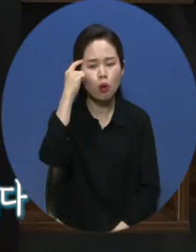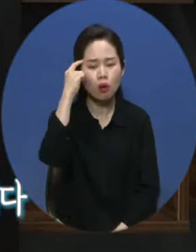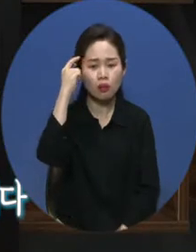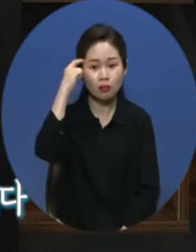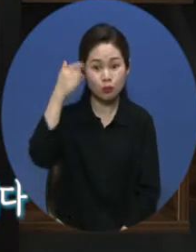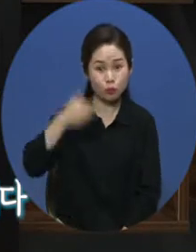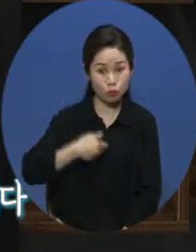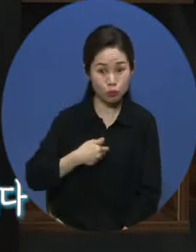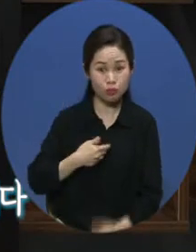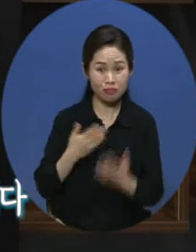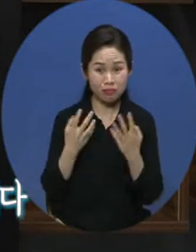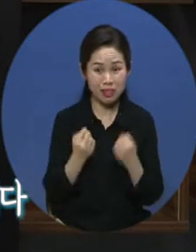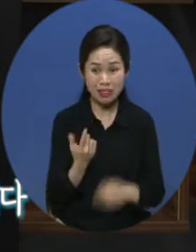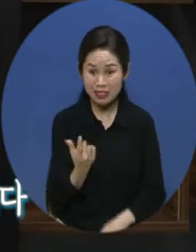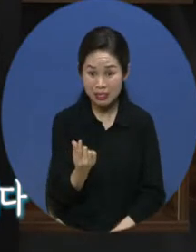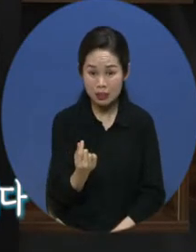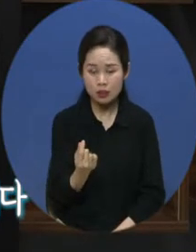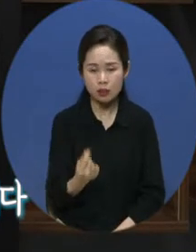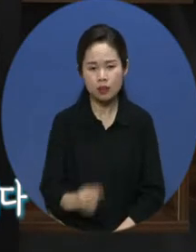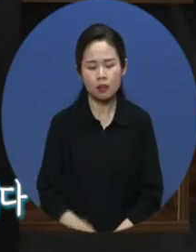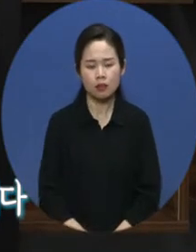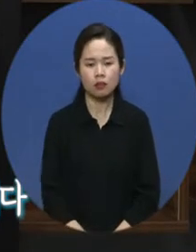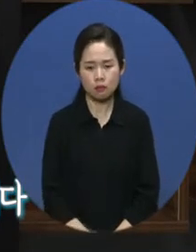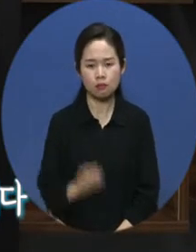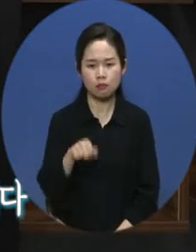많이 들으셨다고 들었어요. 네네.